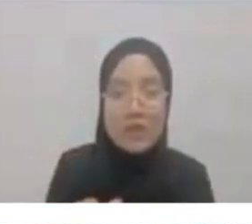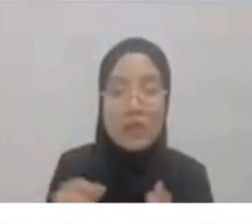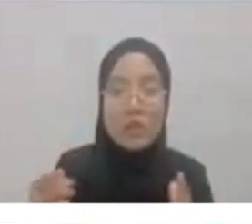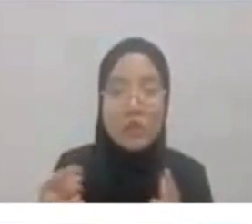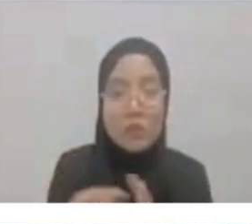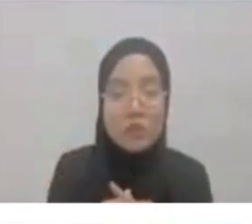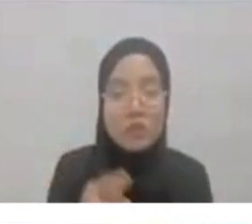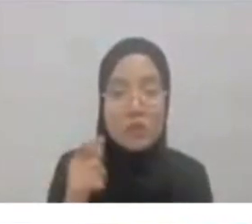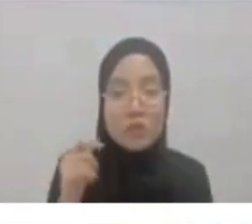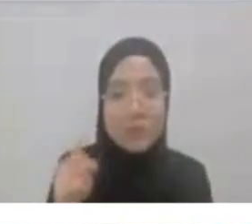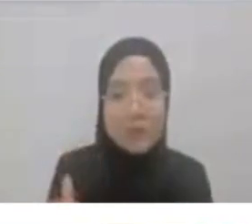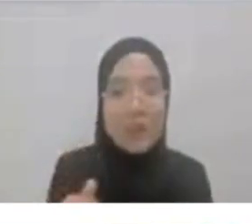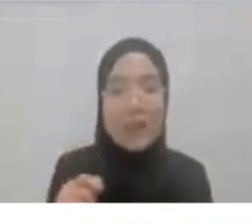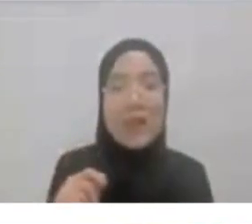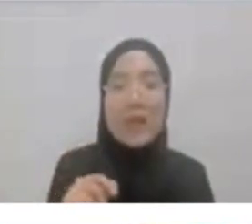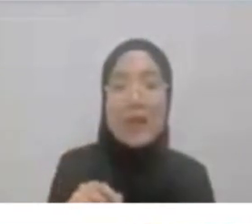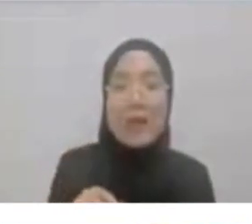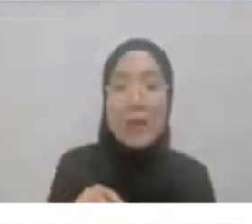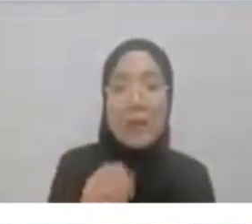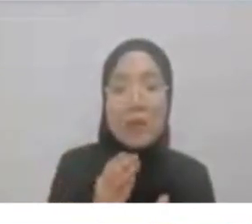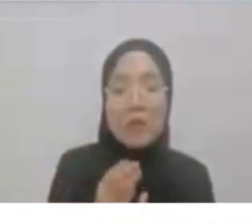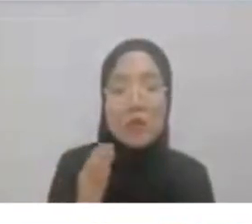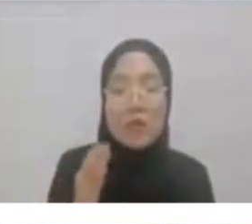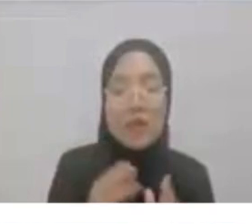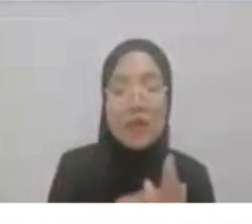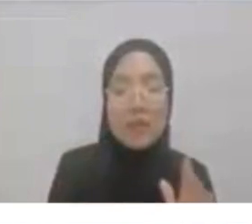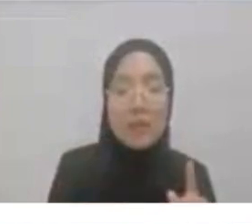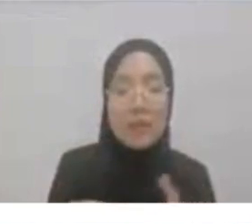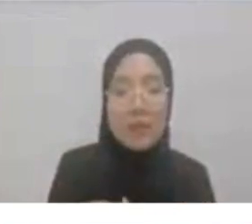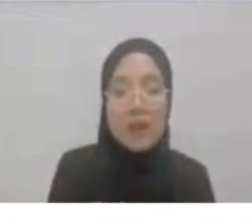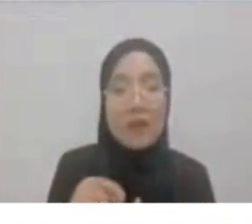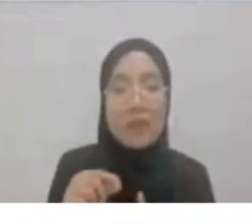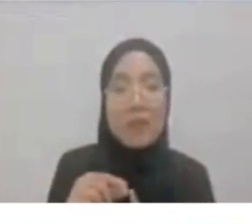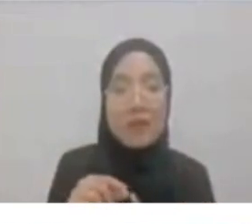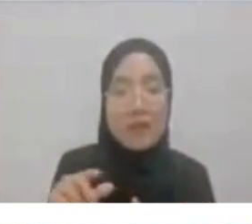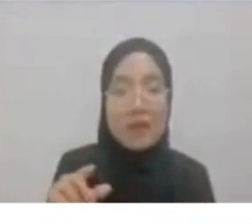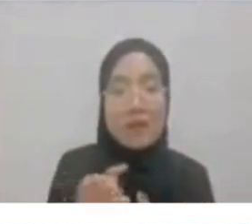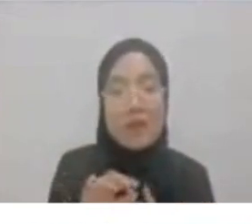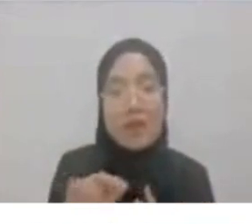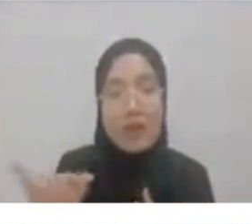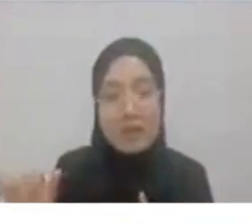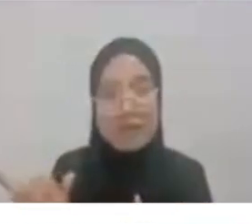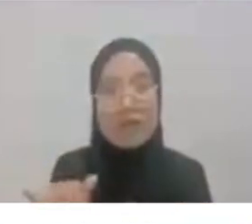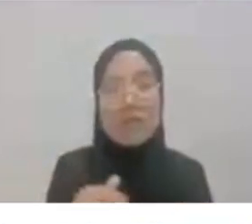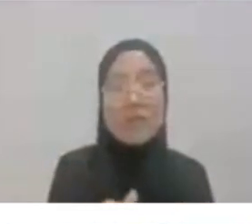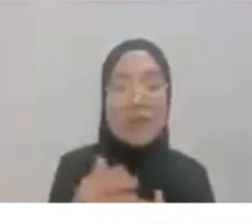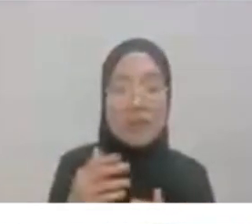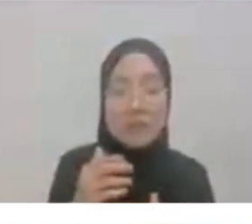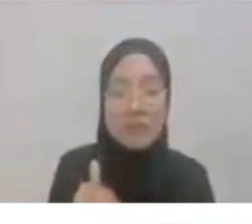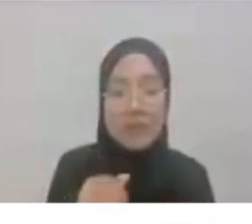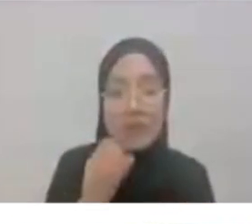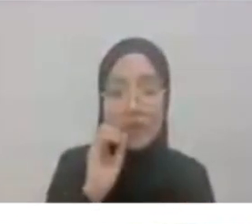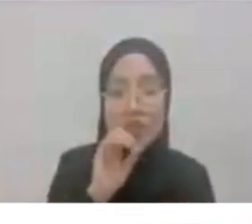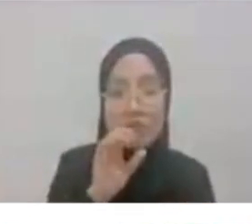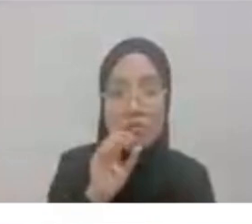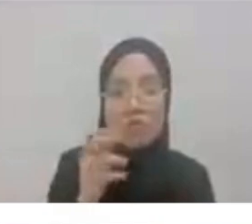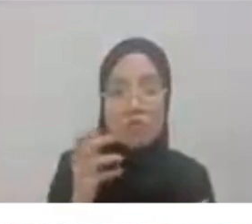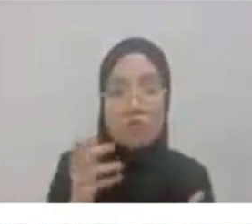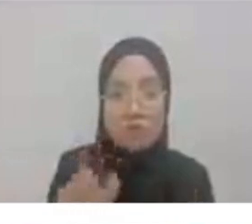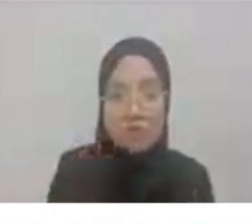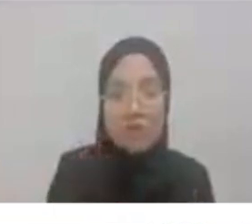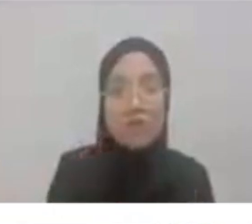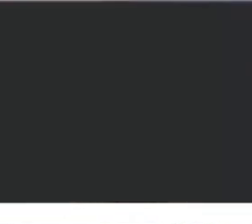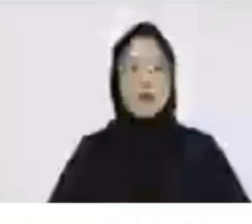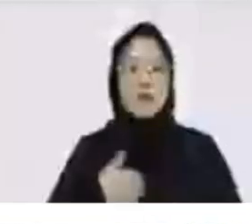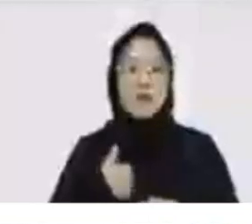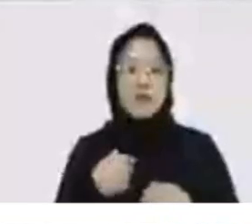MK 102 dan seterusnya pasal 31 dan seterusnya pasal 124 dan seterusnya dianggap diucapkan B selanjutnya terdapat surat